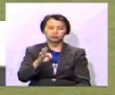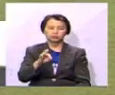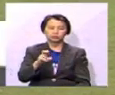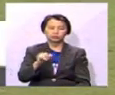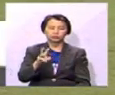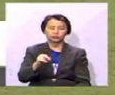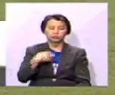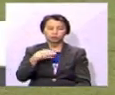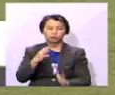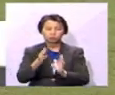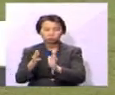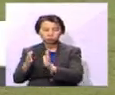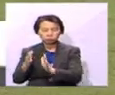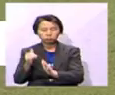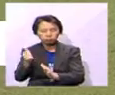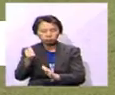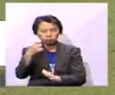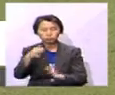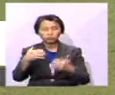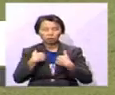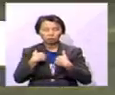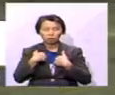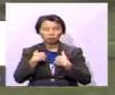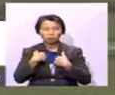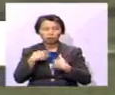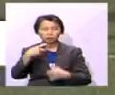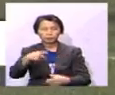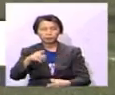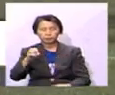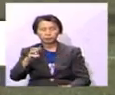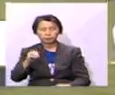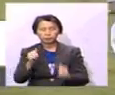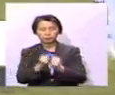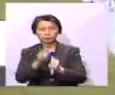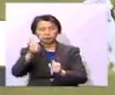miliki rencah tersendiri untuk menghujudkan P. Maniam dengan 4